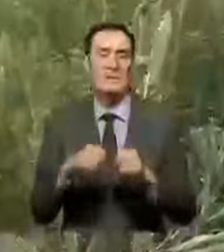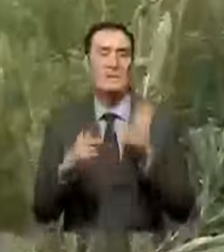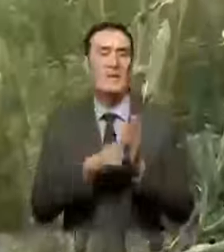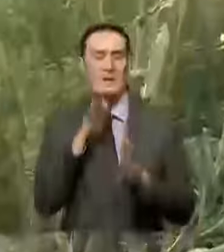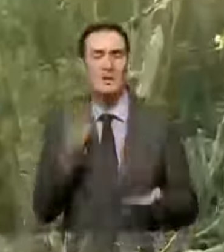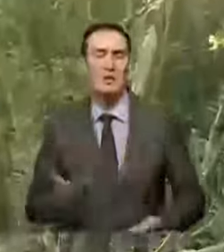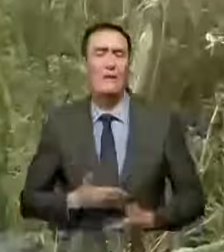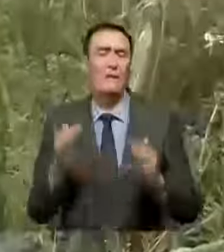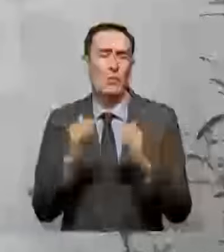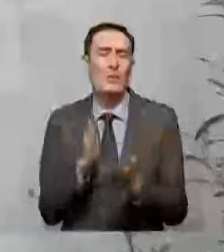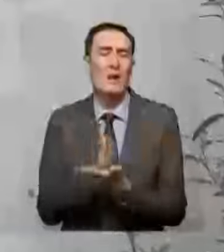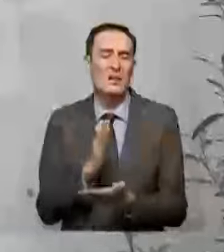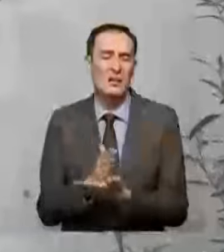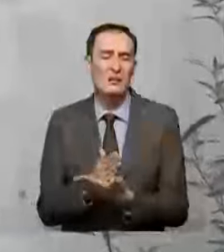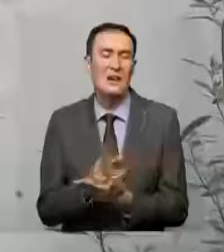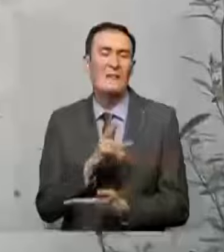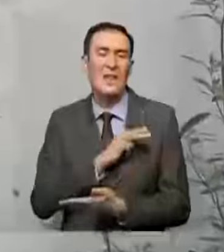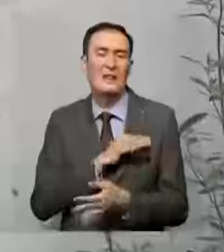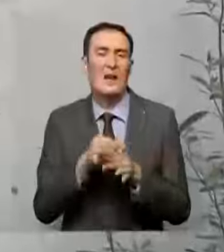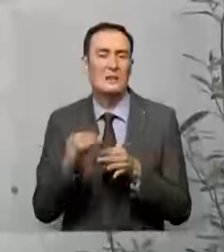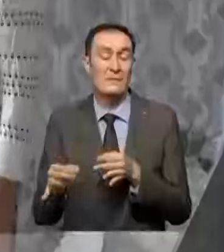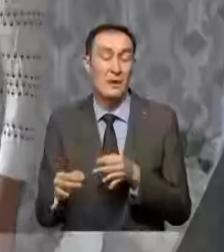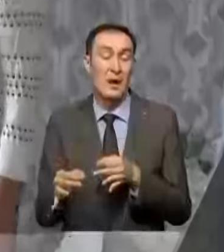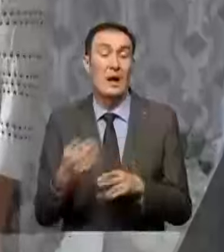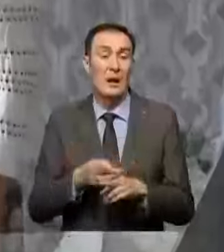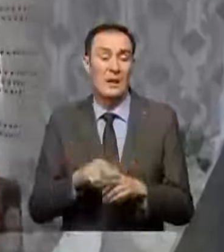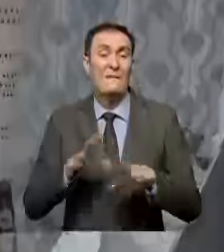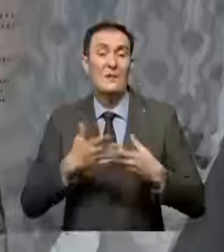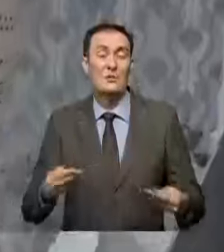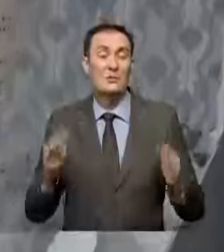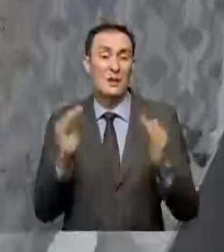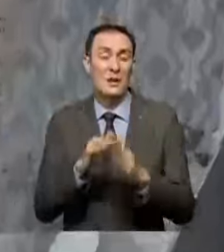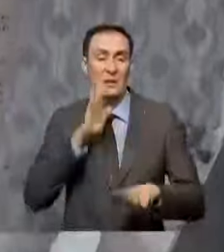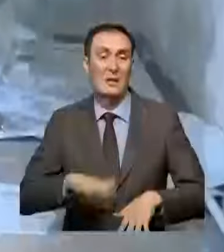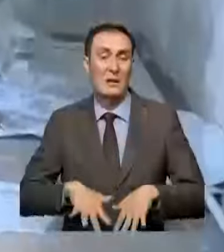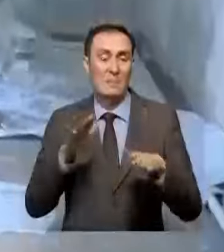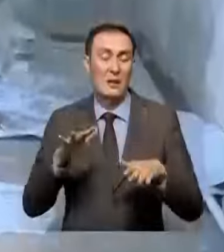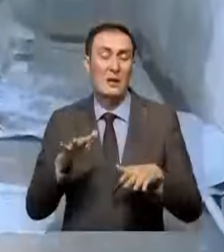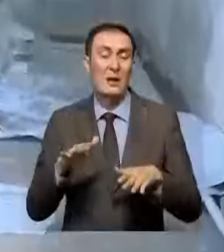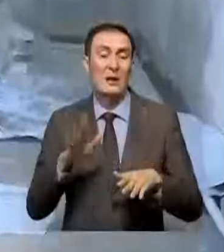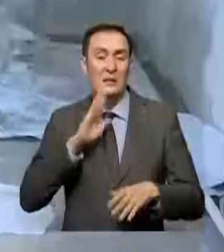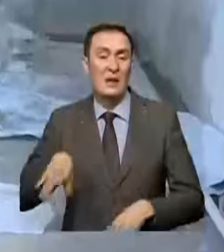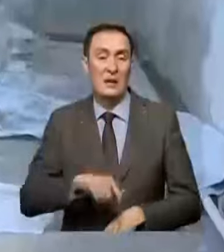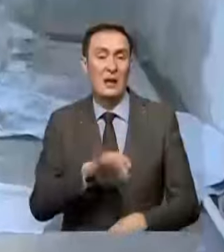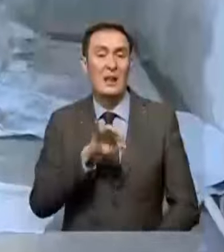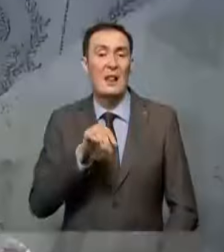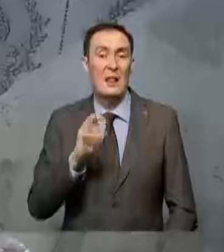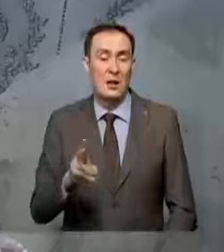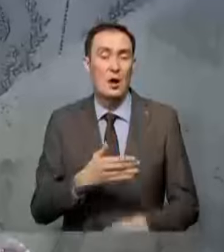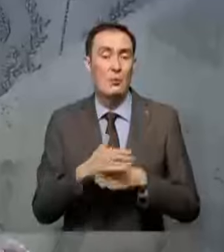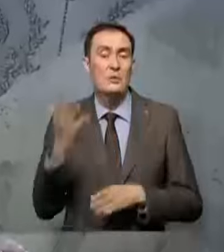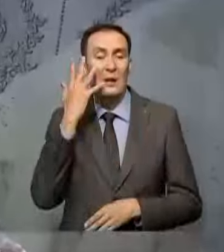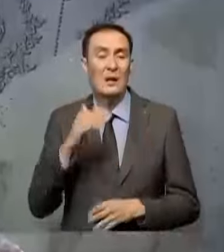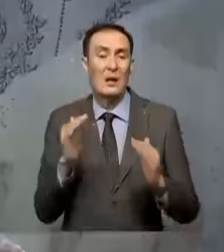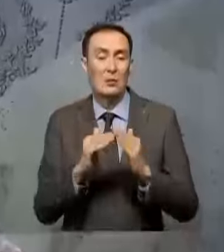лет она жила в доме, расположенном в садоводческом коллективе. Это весной строение затопило вышедшая из берегов река Илек. После того,